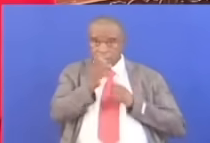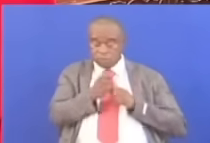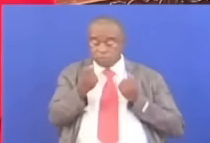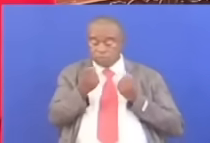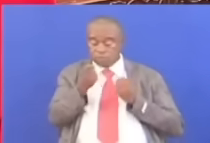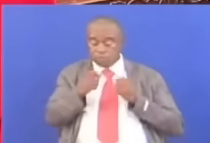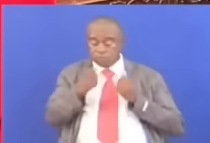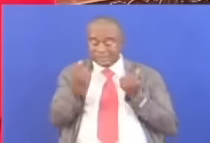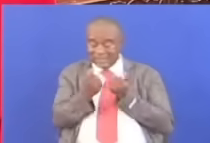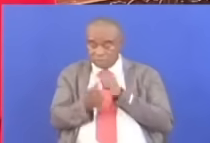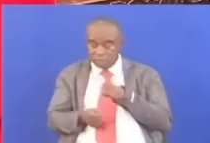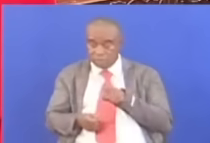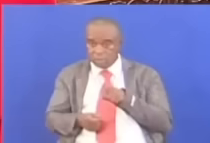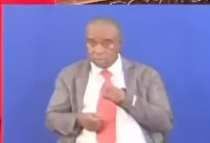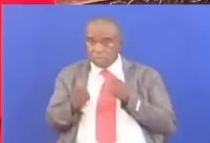ya